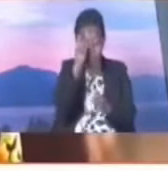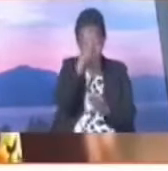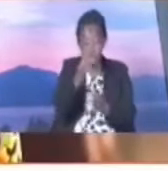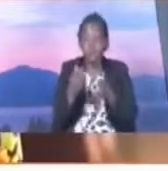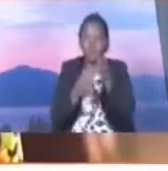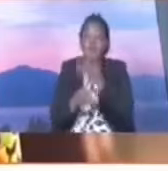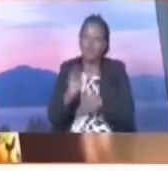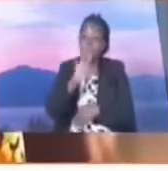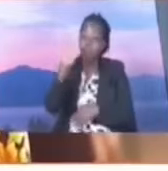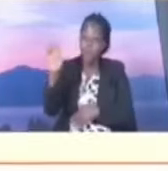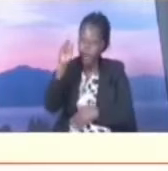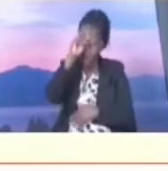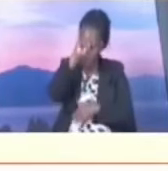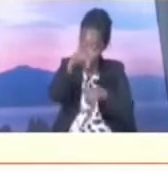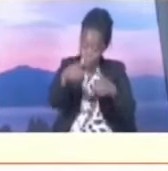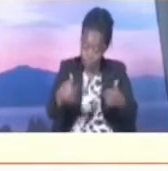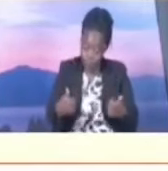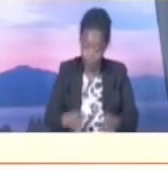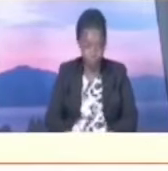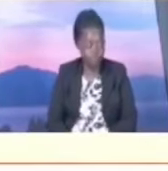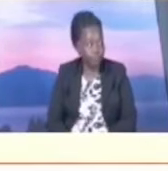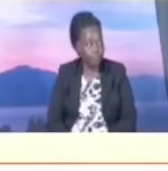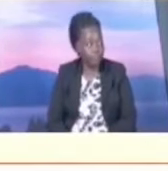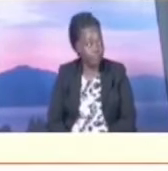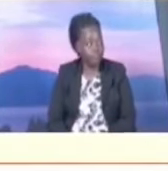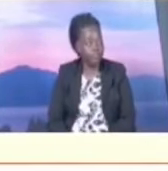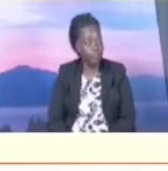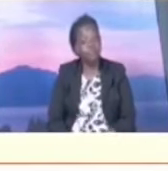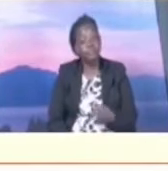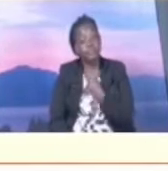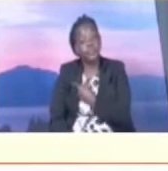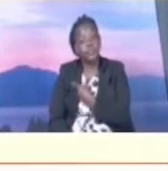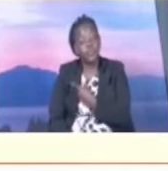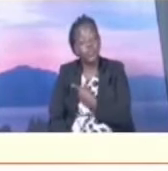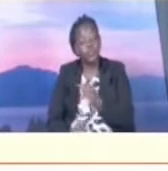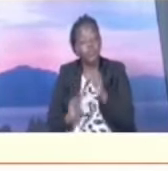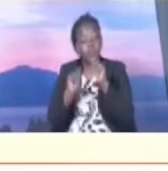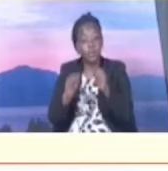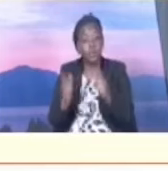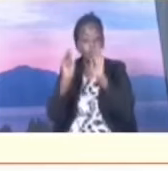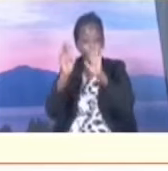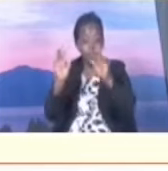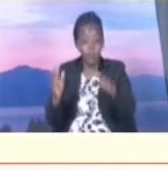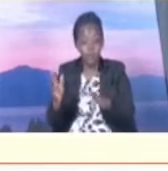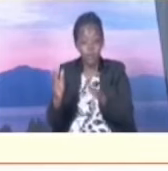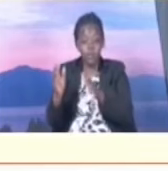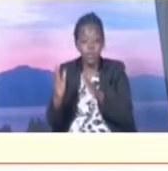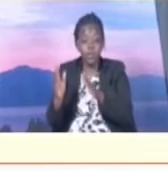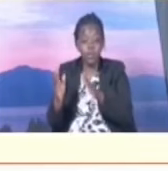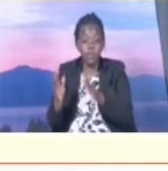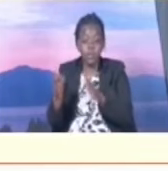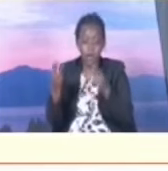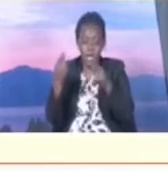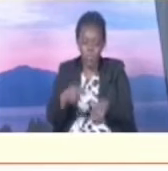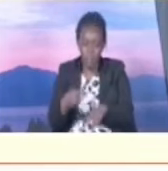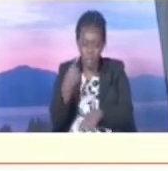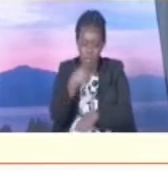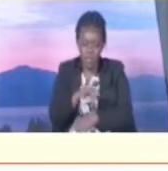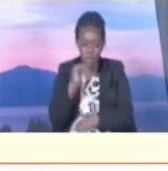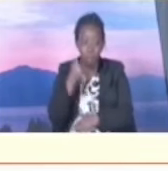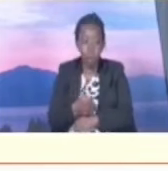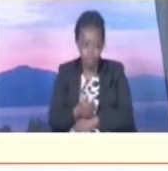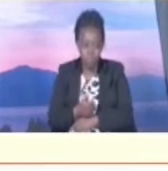olw'okumyawo Ssaabasajja obulungi. Nga tuze kuyozaayoza amatikira gagenda okubeerawo Ssenja